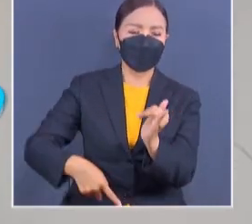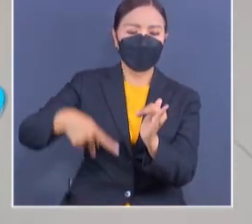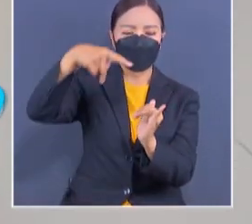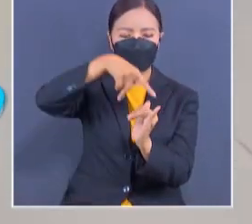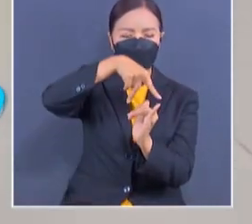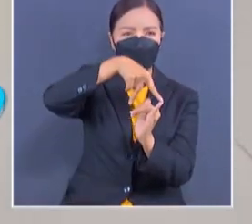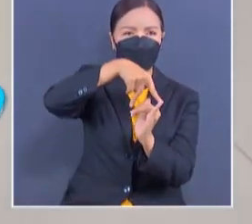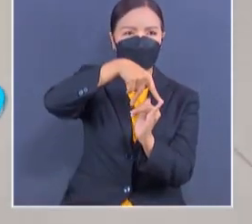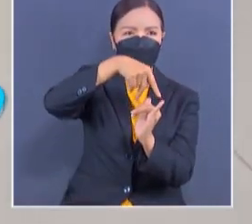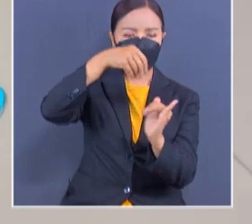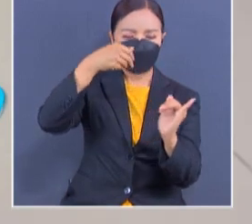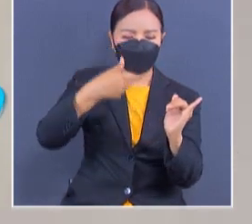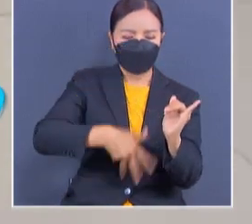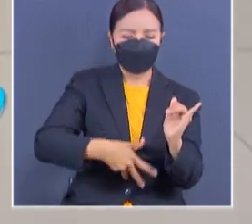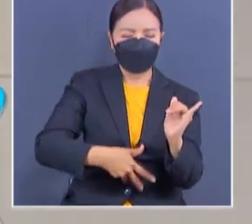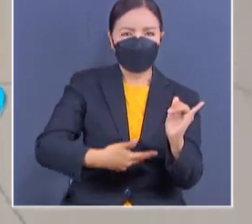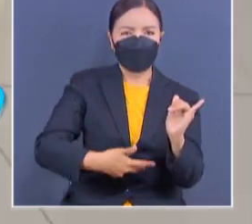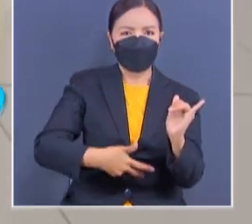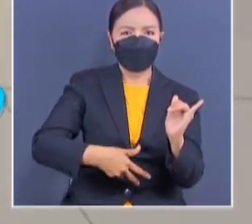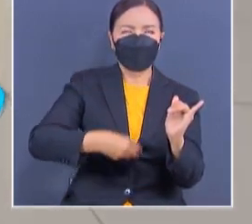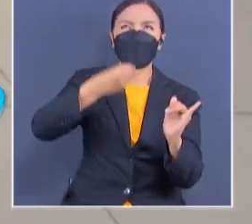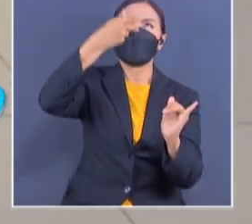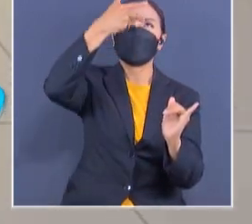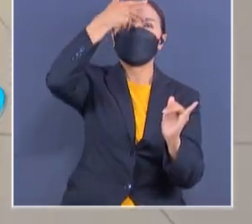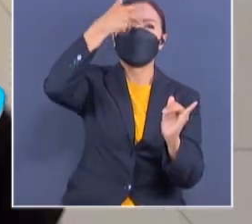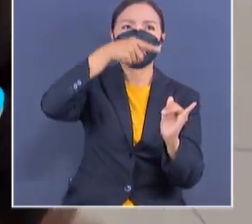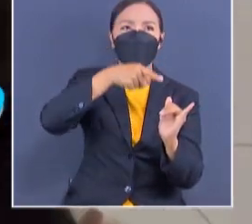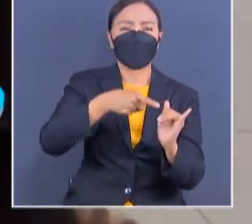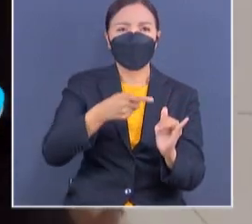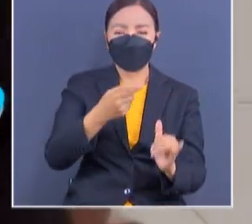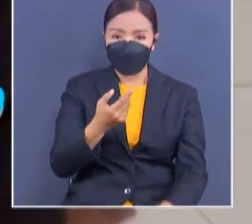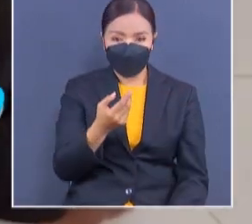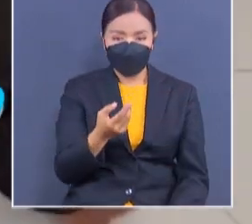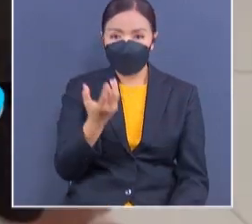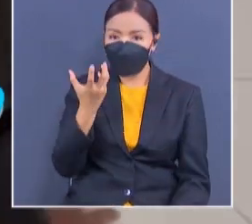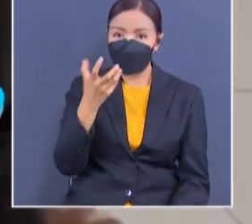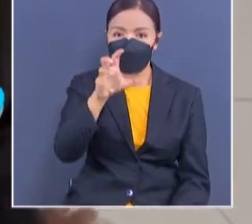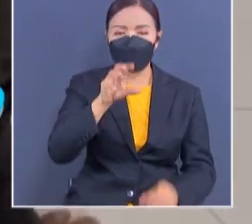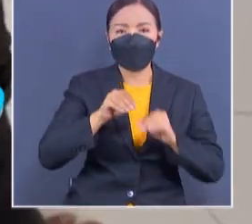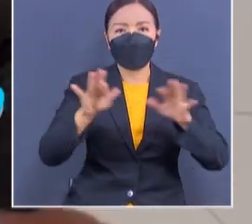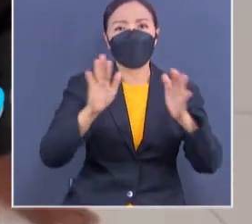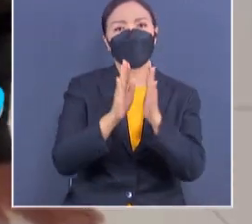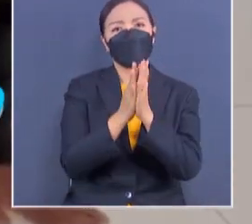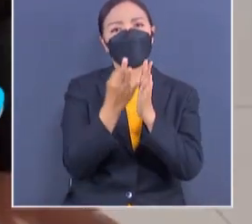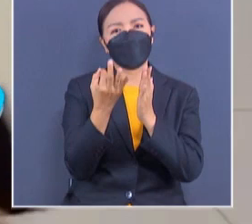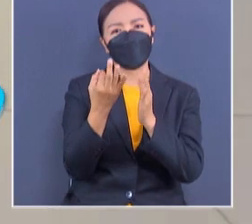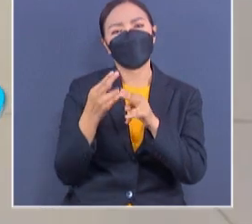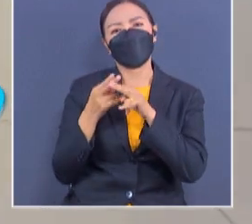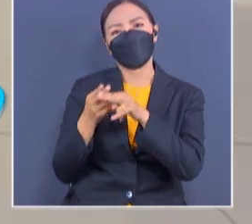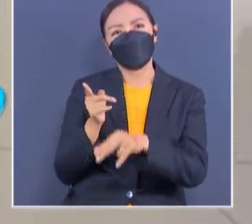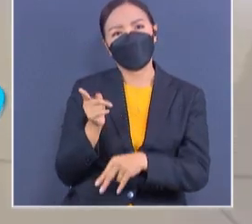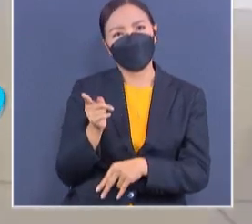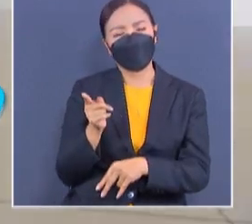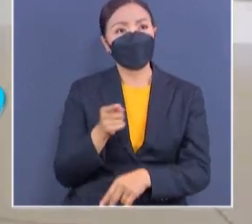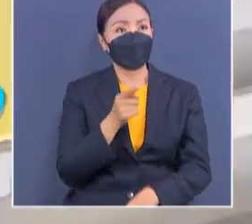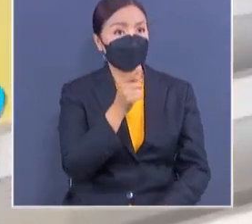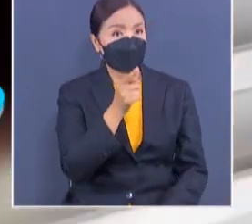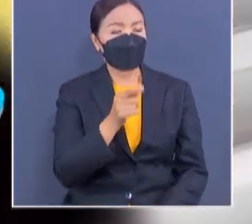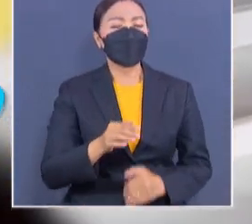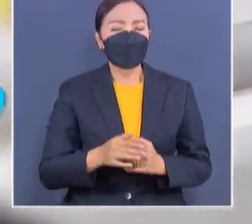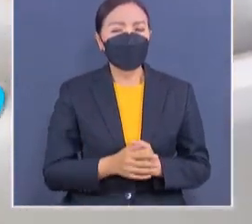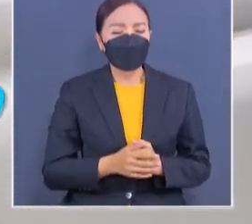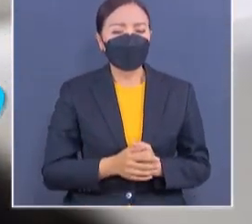หน้าเป็นการสั่งสอนก่อนที่จะนำไปโพสต์ประจานใน Facebook ส่วนตัวโดยผู้เสียหายได้นำหลักฐานเข้าร้องทุกข์กับต